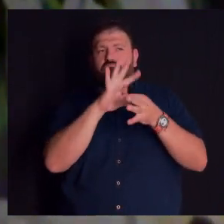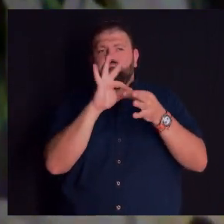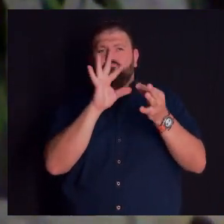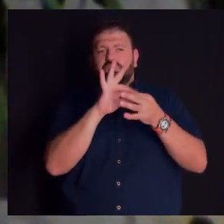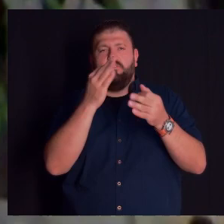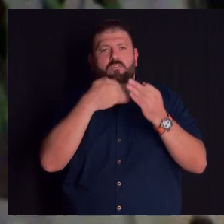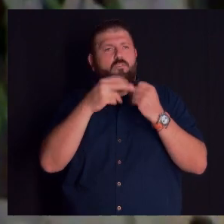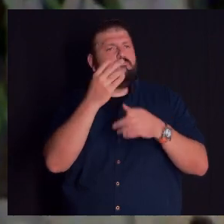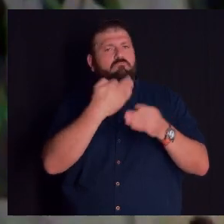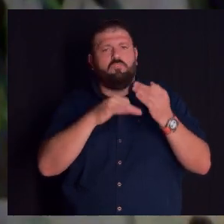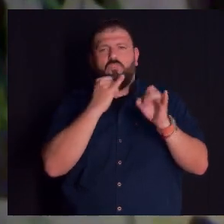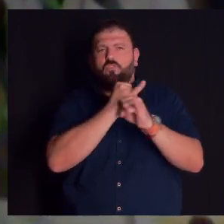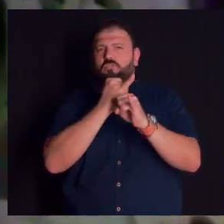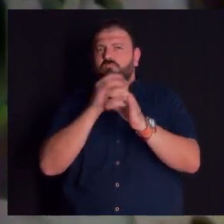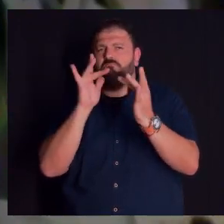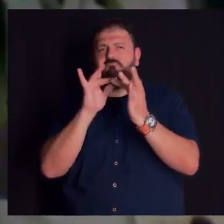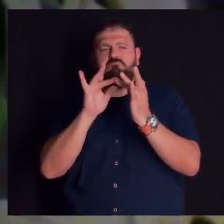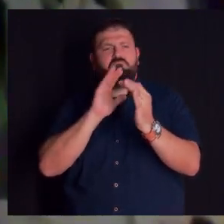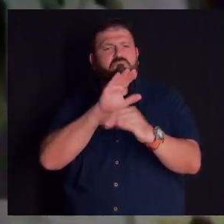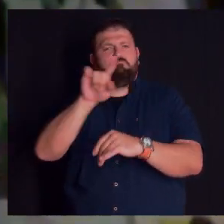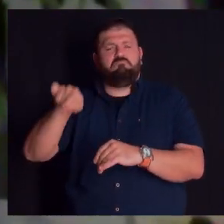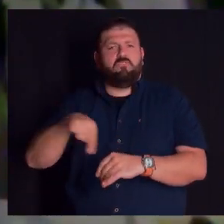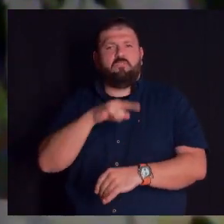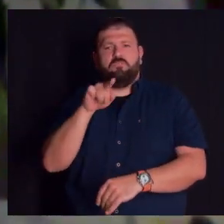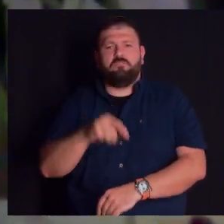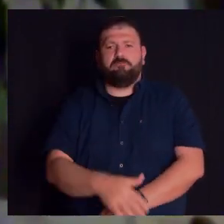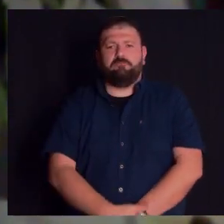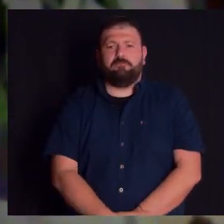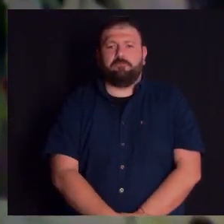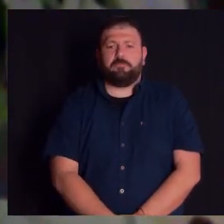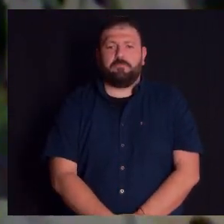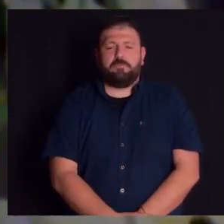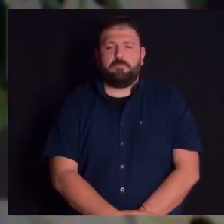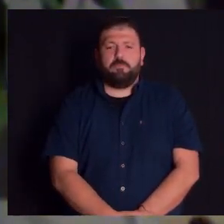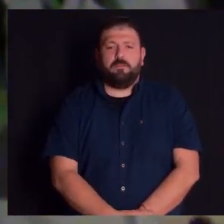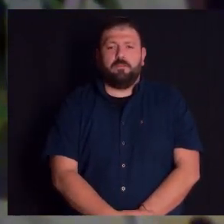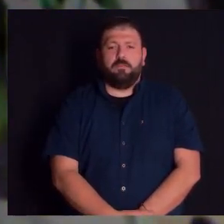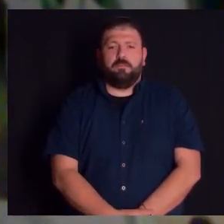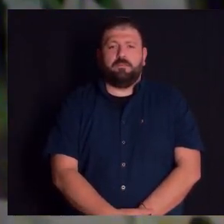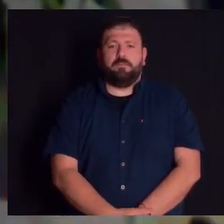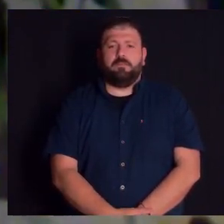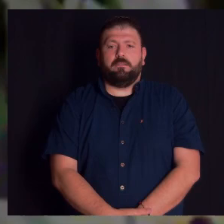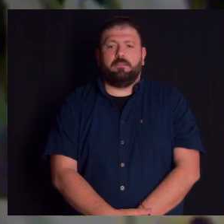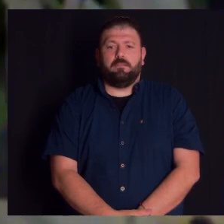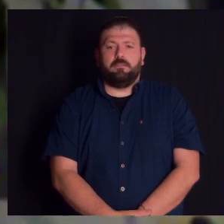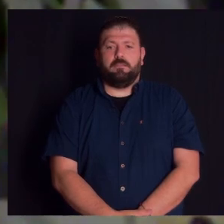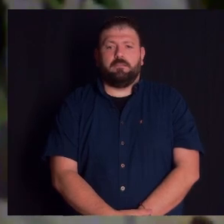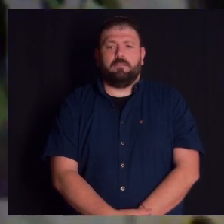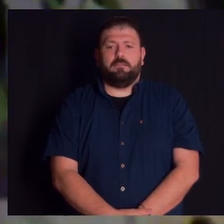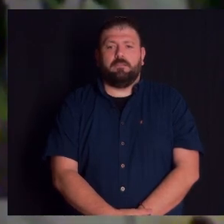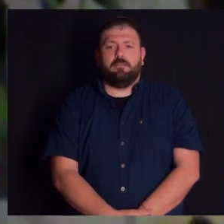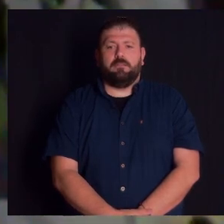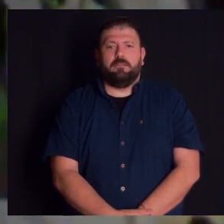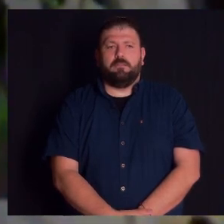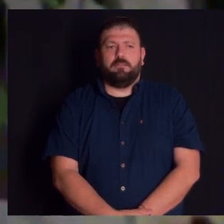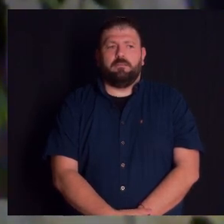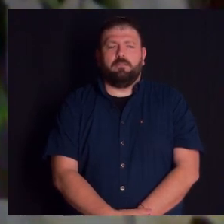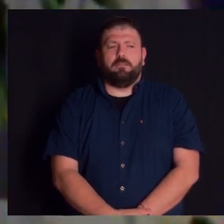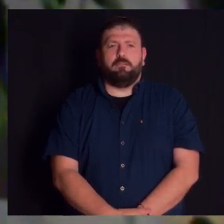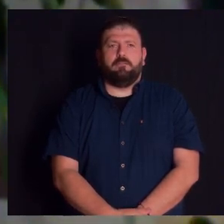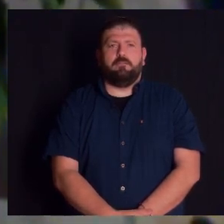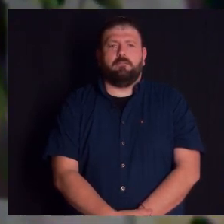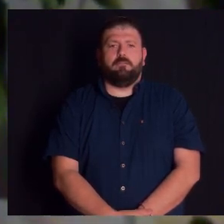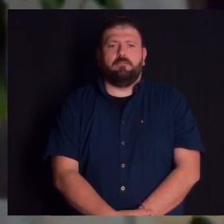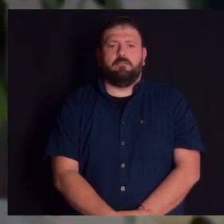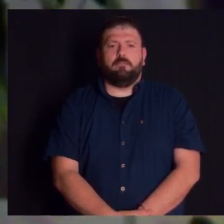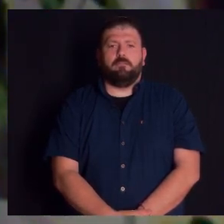two platforms with their first Мы line. обсуждаем текущие вопросы, мы планируем мероприятия, мы планируем вебинары, мы обсуждаем